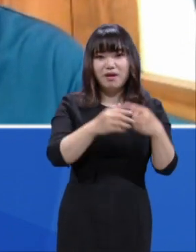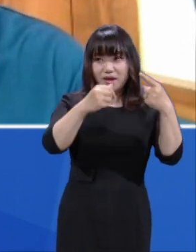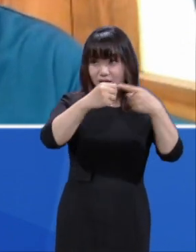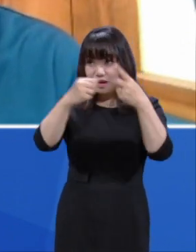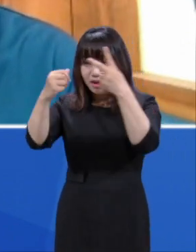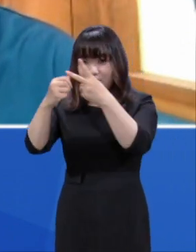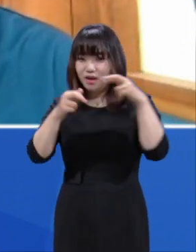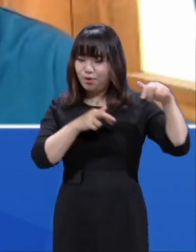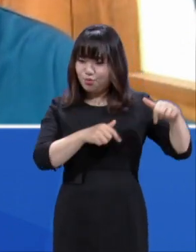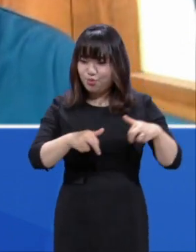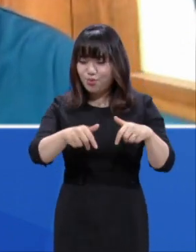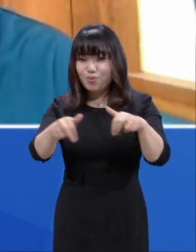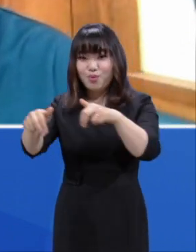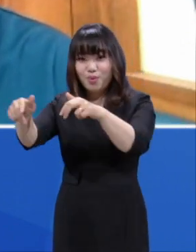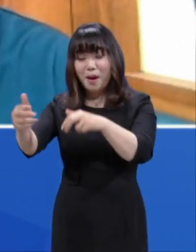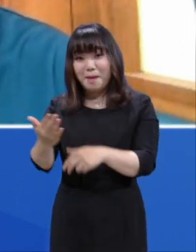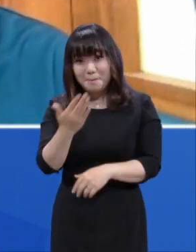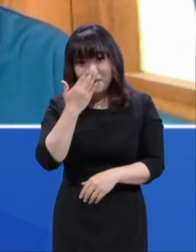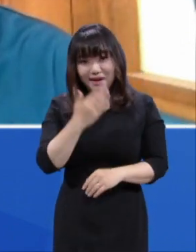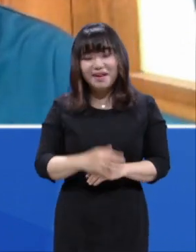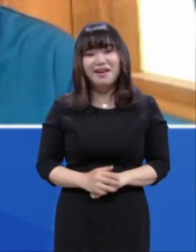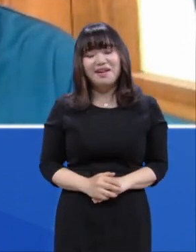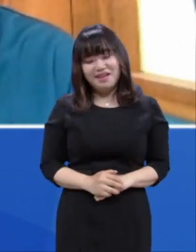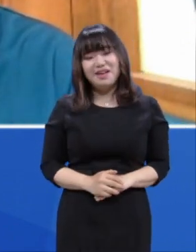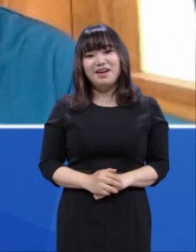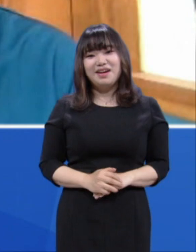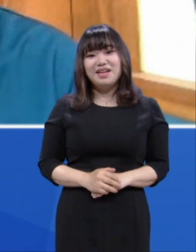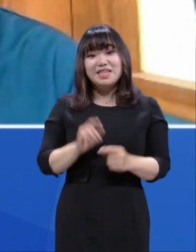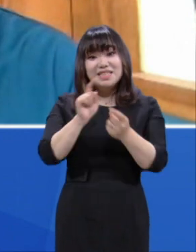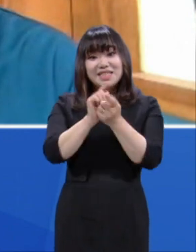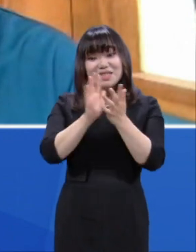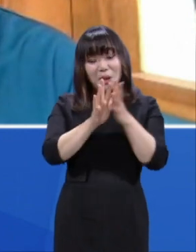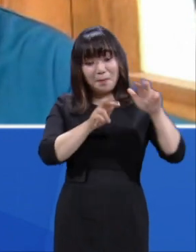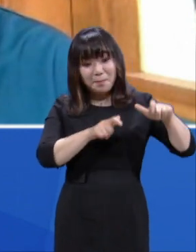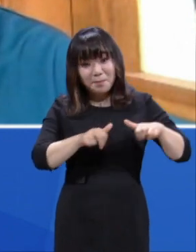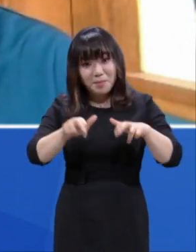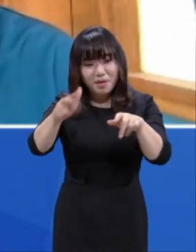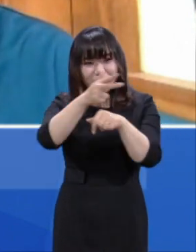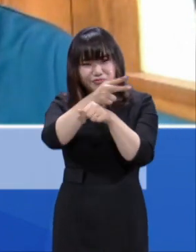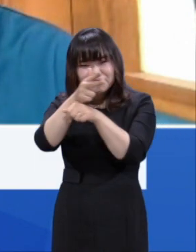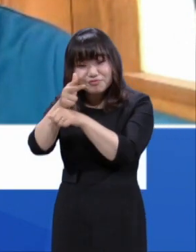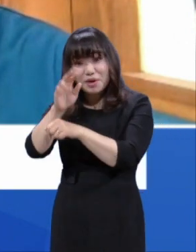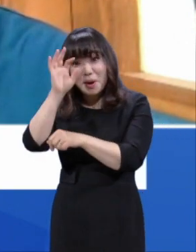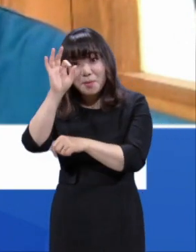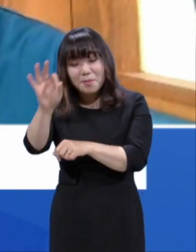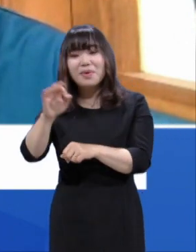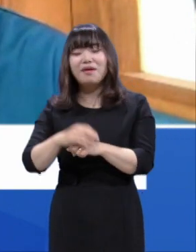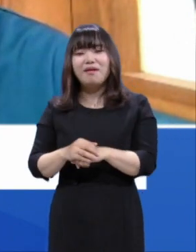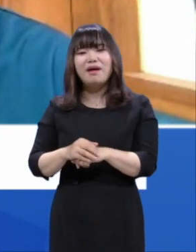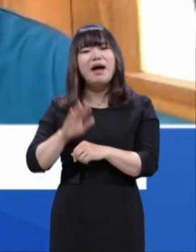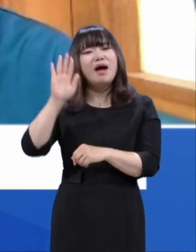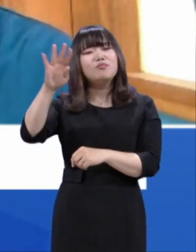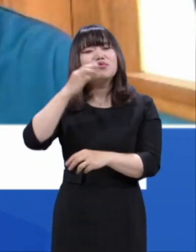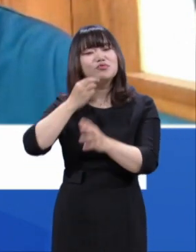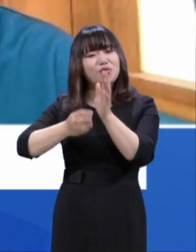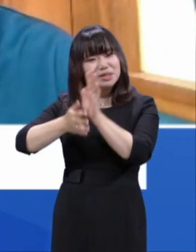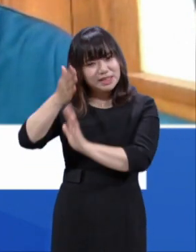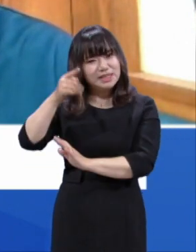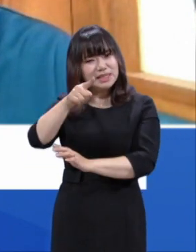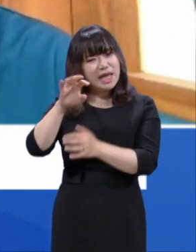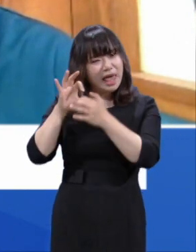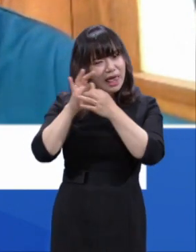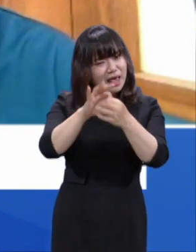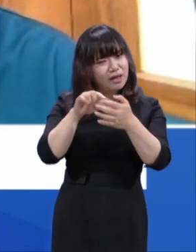없이 도보로 유도하는 보행 구간이 됐습니다. 직접 걸어보고 또 취재하는 과정에서 이 앞으로 서울시가 이 사업을